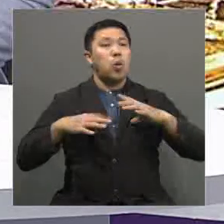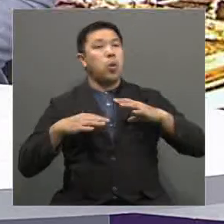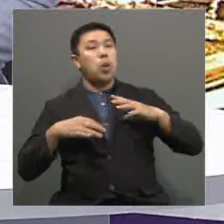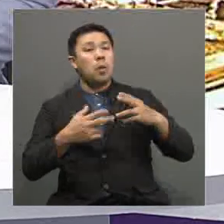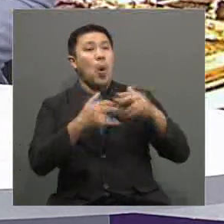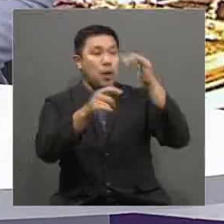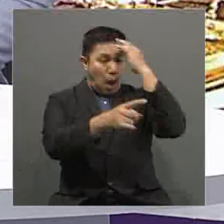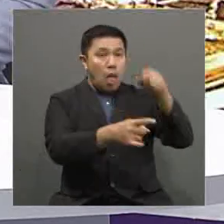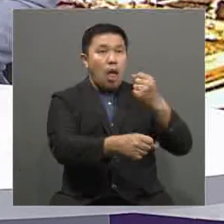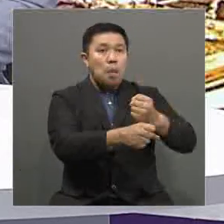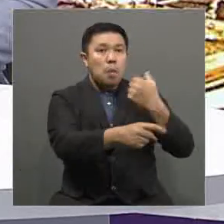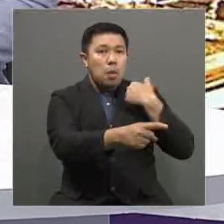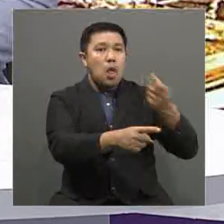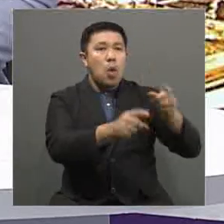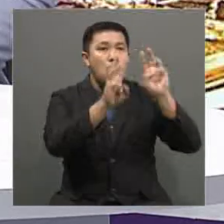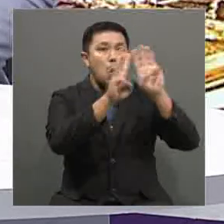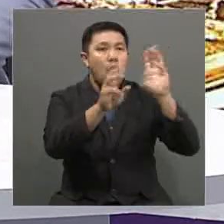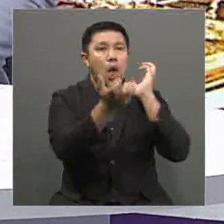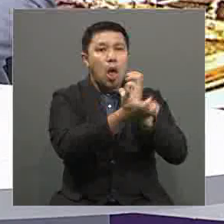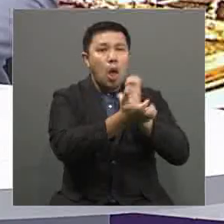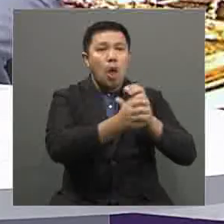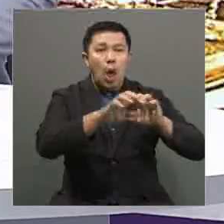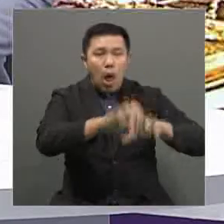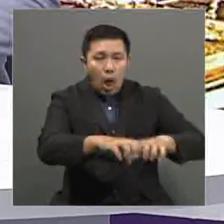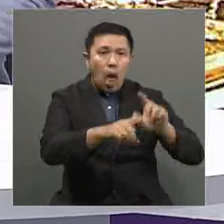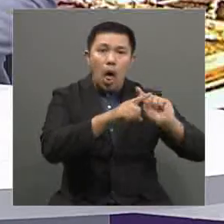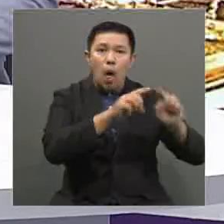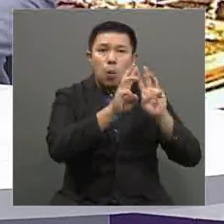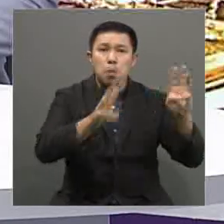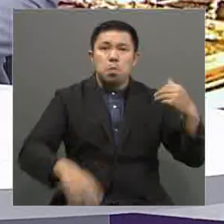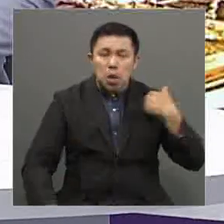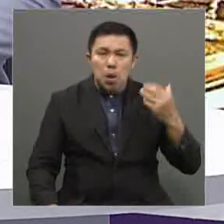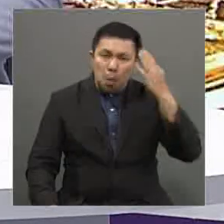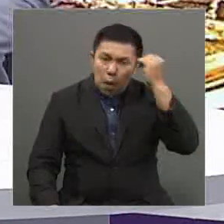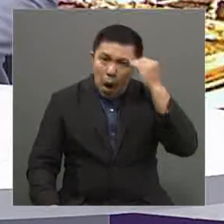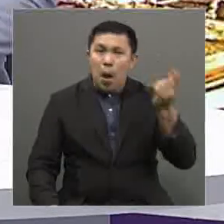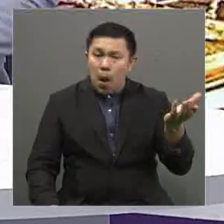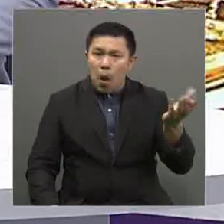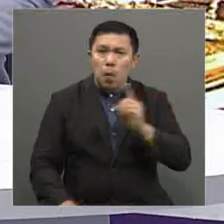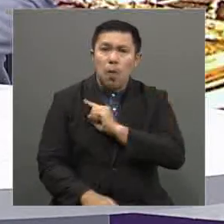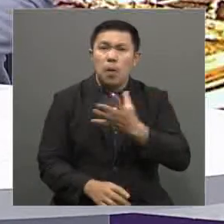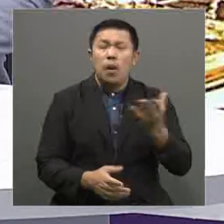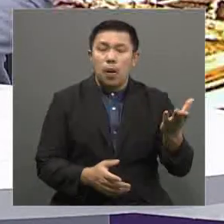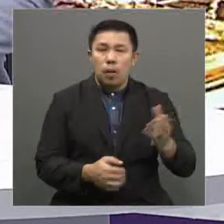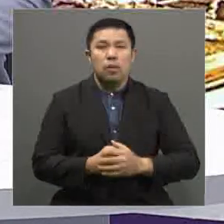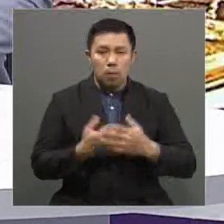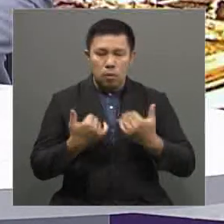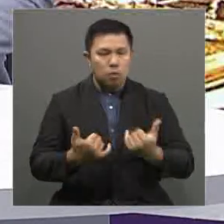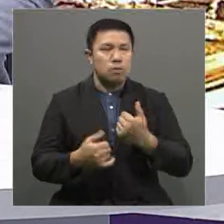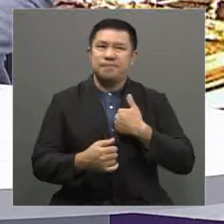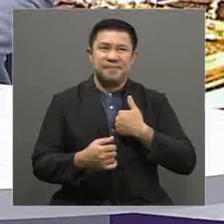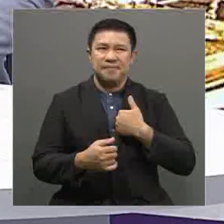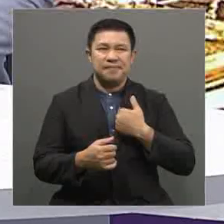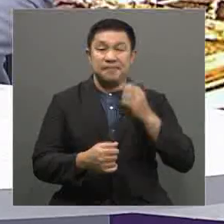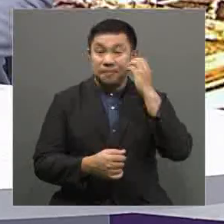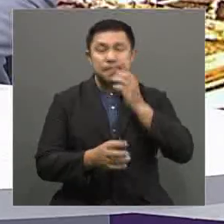มีอย่างงี้อยู่อืนะก็เป็นบางช่วงบางตอนนะคะที่ก็ตัดมาให้ฟังกันนะคะแต่ว่าหลักๆเนี่ยก็ชี้แจงไปนะว่าตอนนี้ยังไม่ได้ถูก